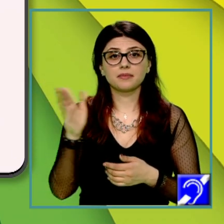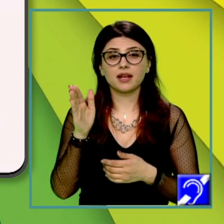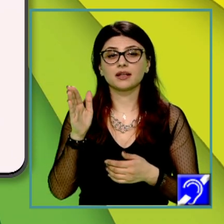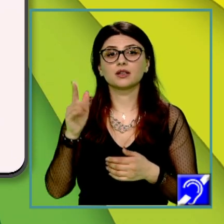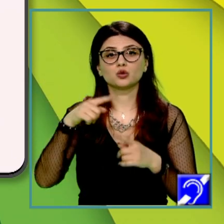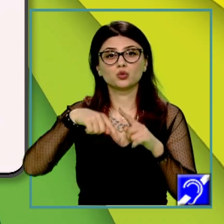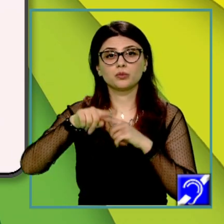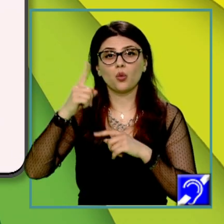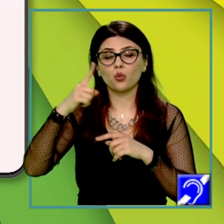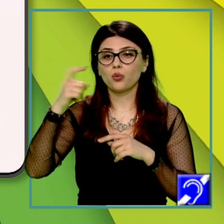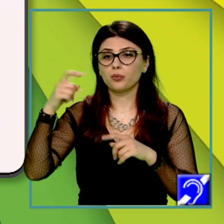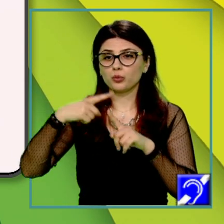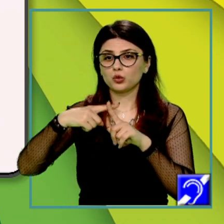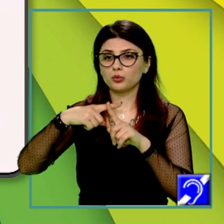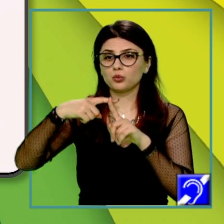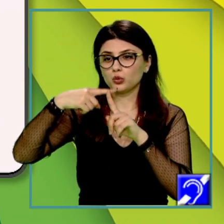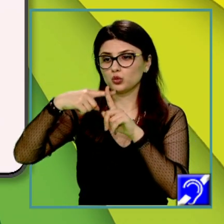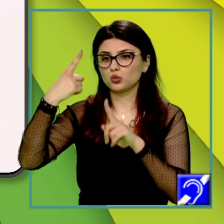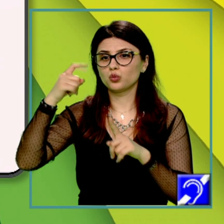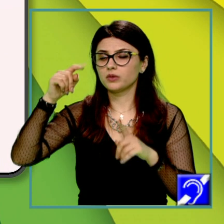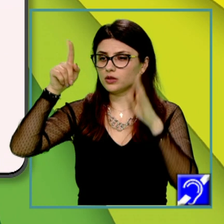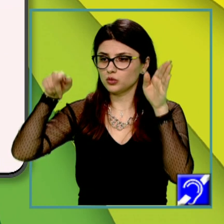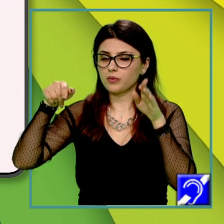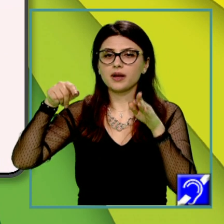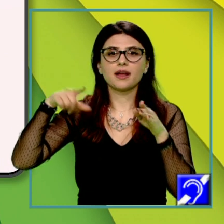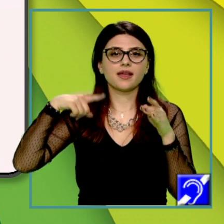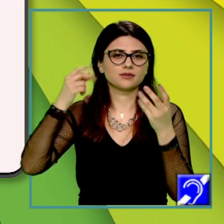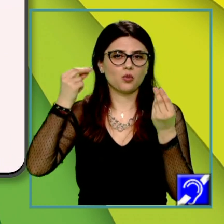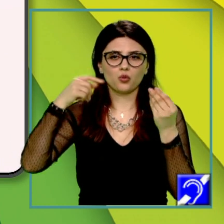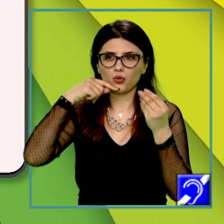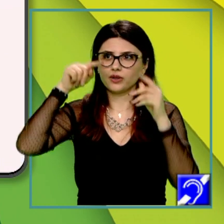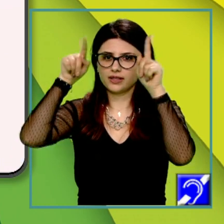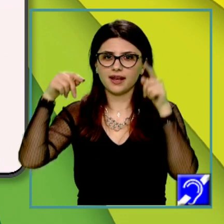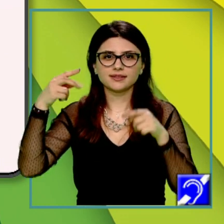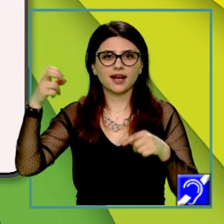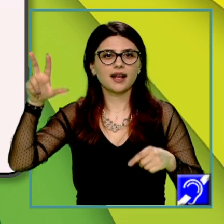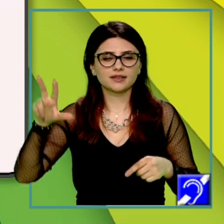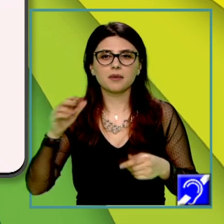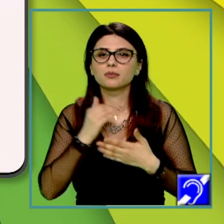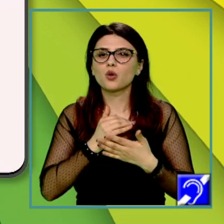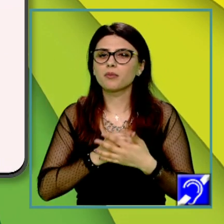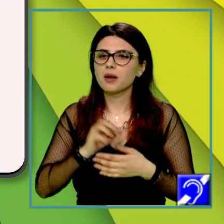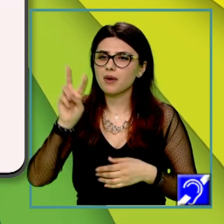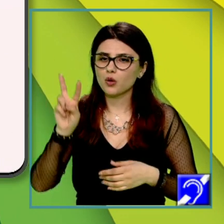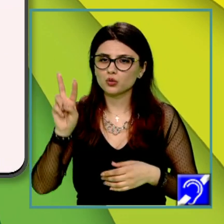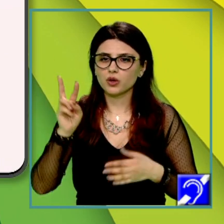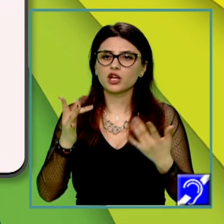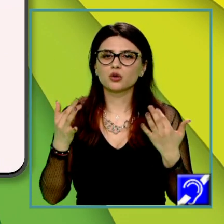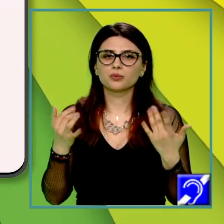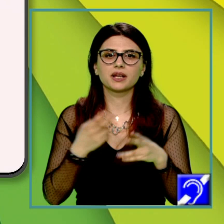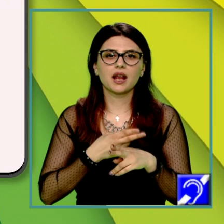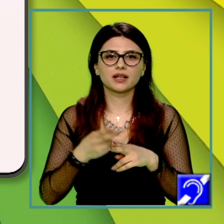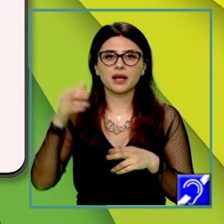din 3 minus 1 plus 1 supra radical din 3 plus 1 egal cu trei doi Determinați numerele naturale